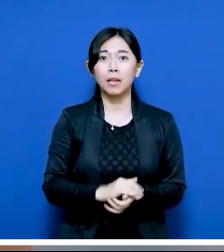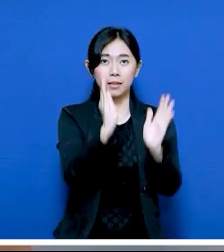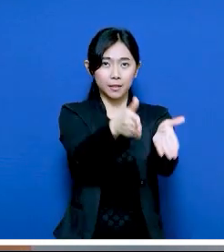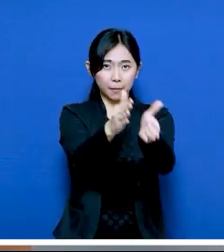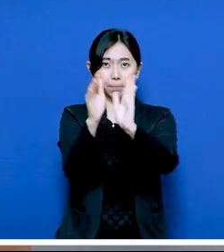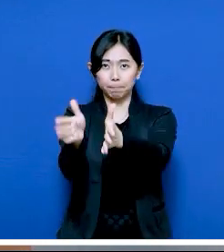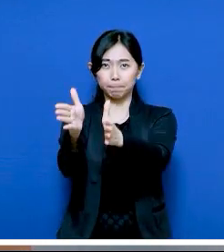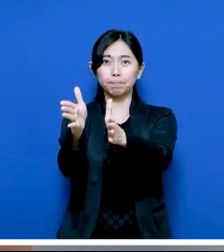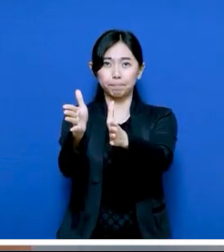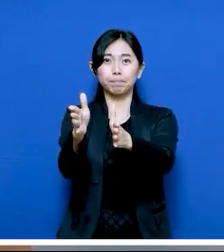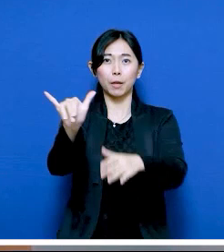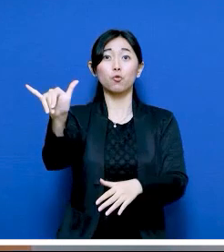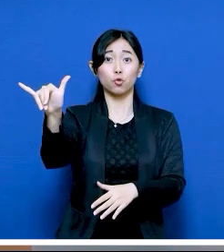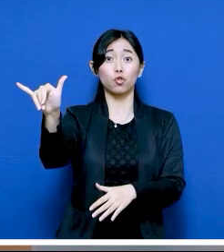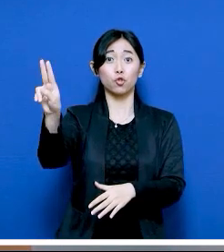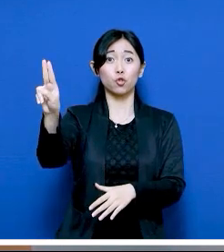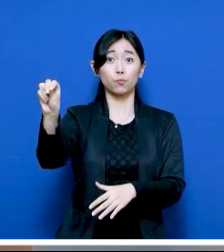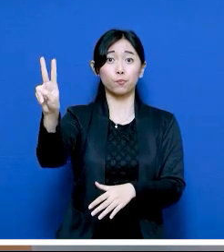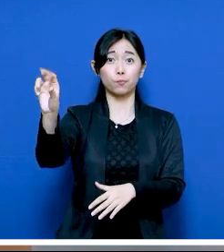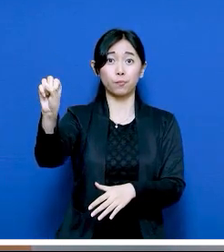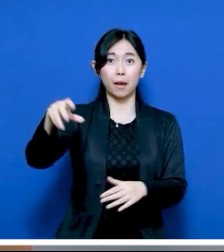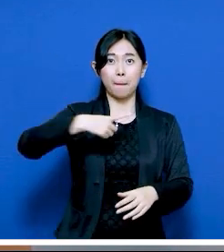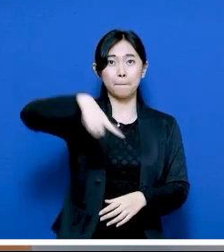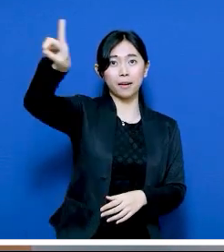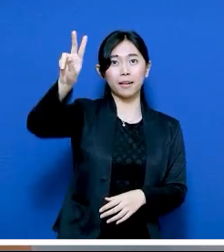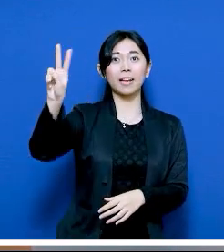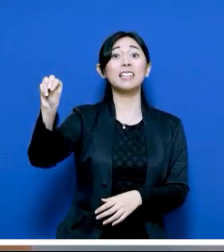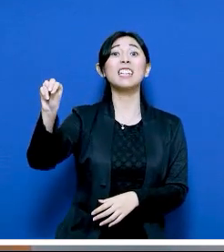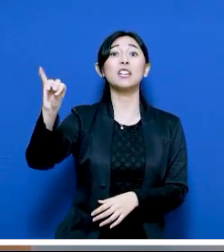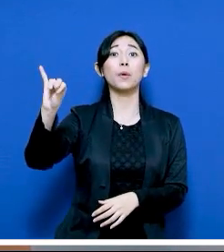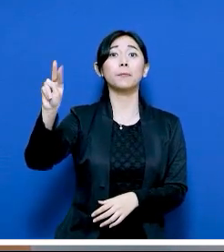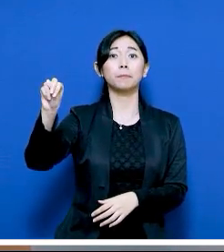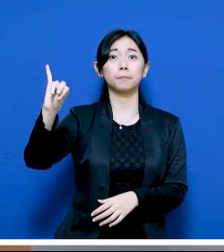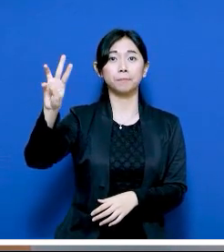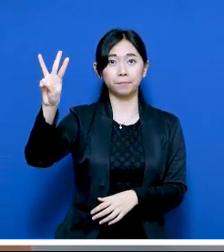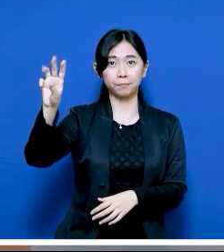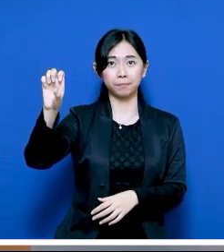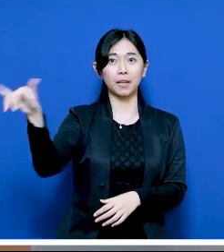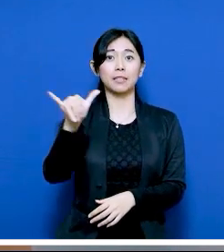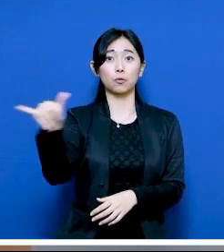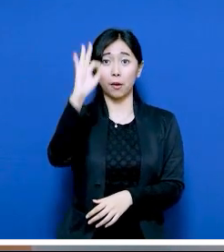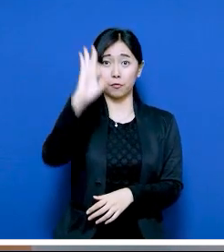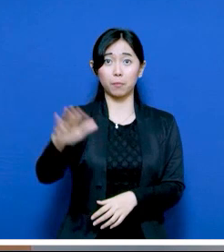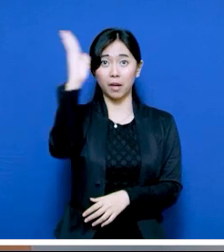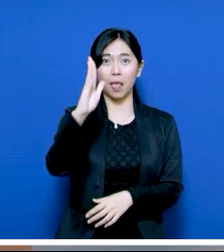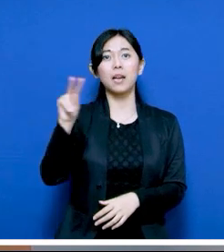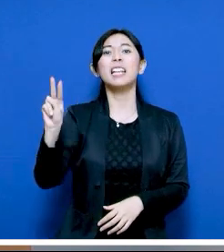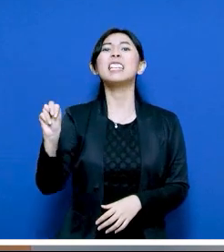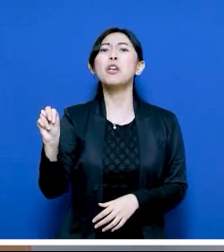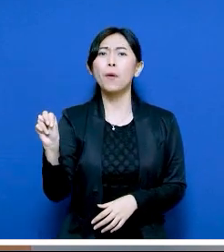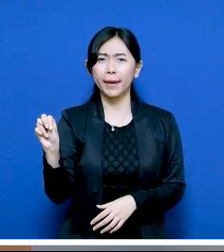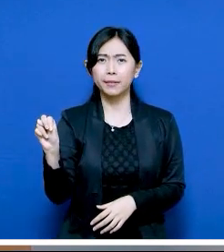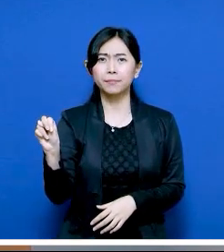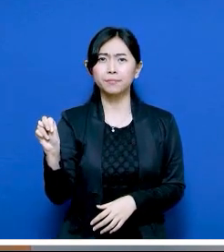Bersiaplah Yunus, lalu pergi ke Niniwe sesuai dengan firman Allah. Niniwe